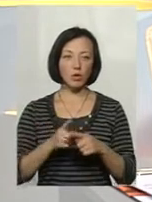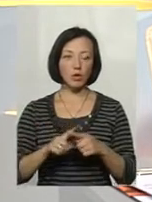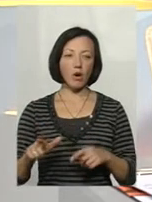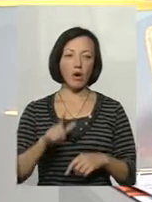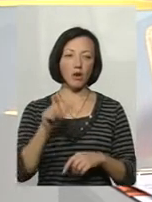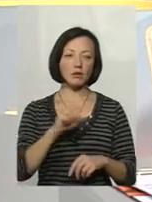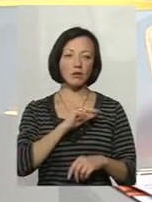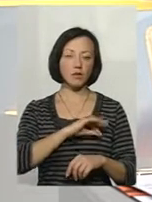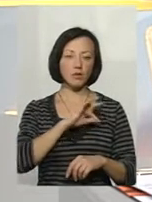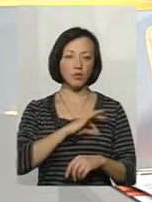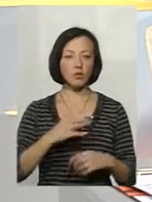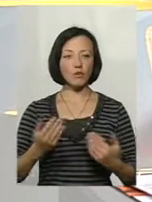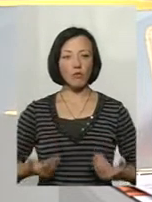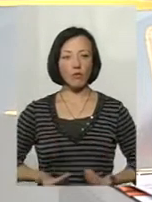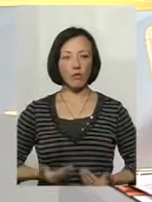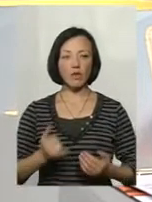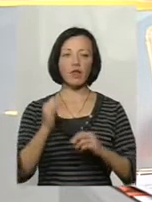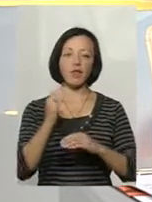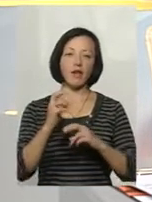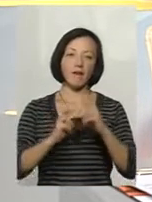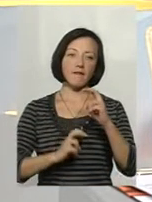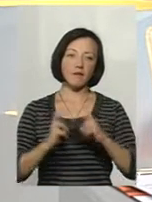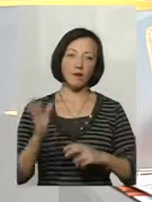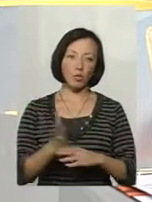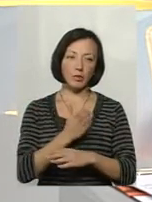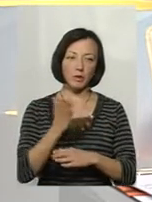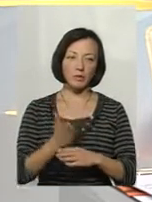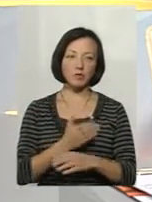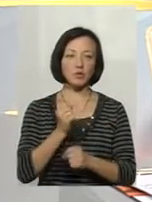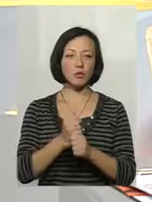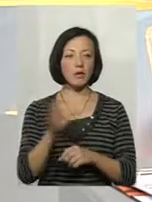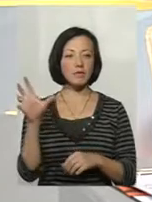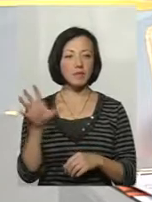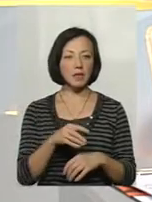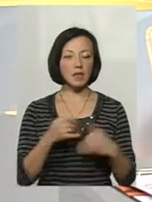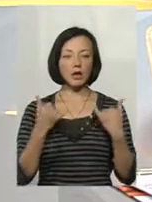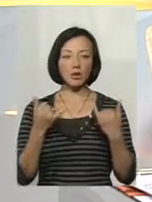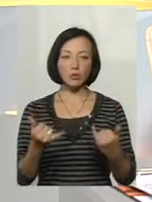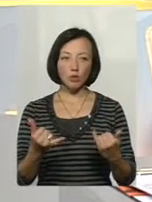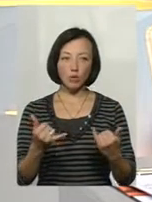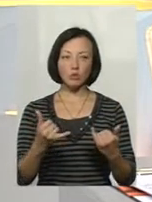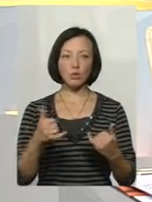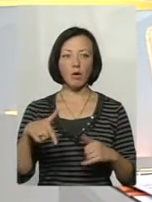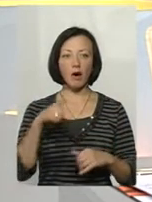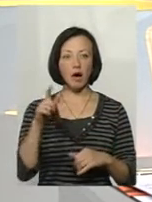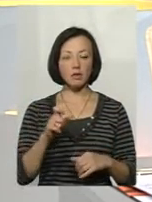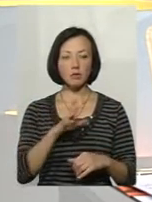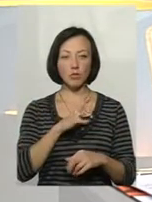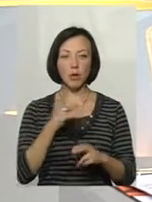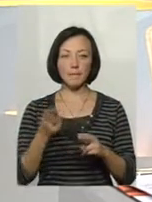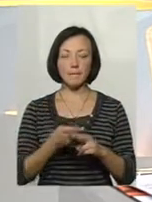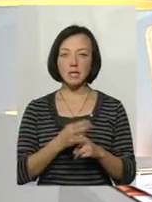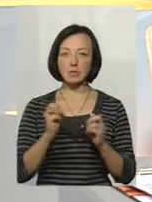які використовують його і в побуті, і на виробництві, зробили все для того, аби блакитне паливо було